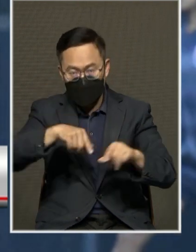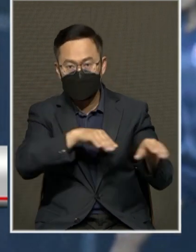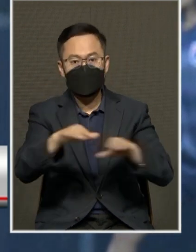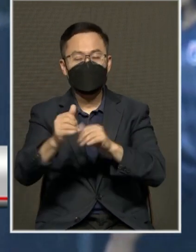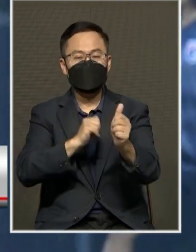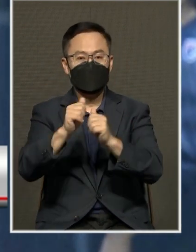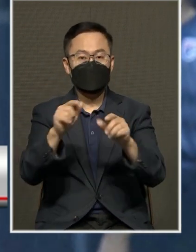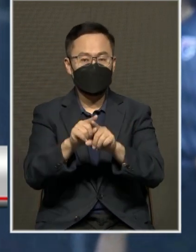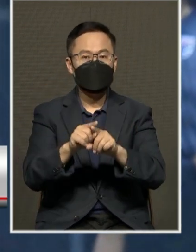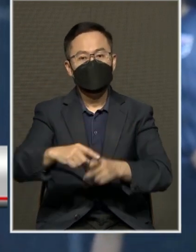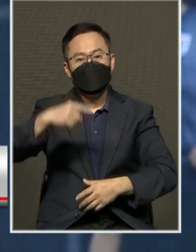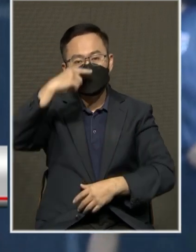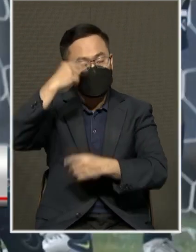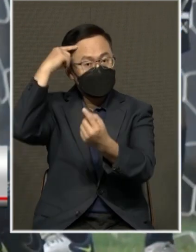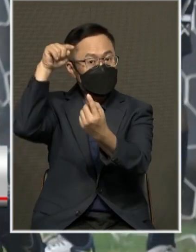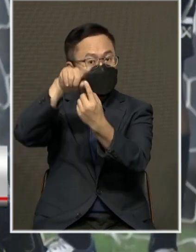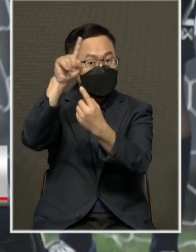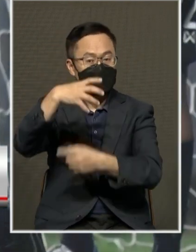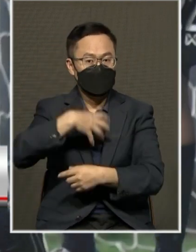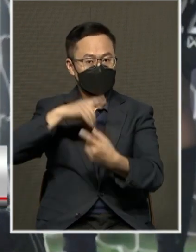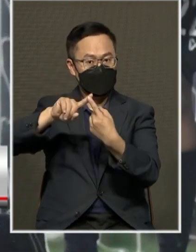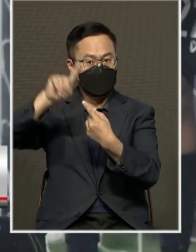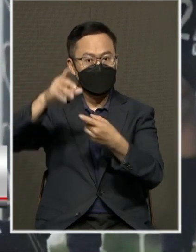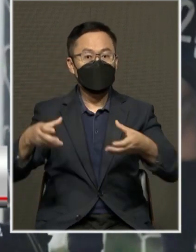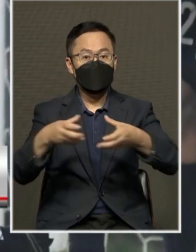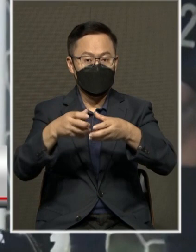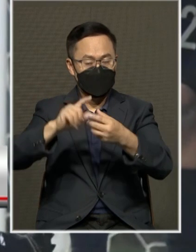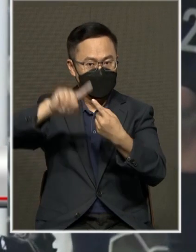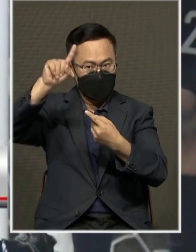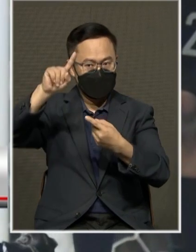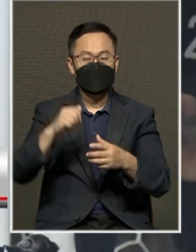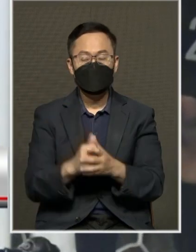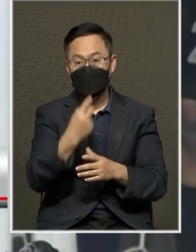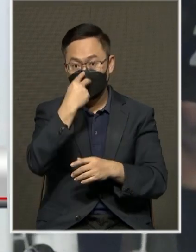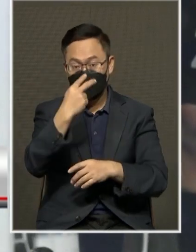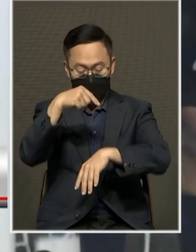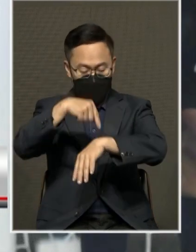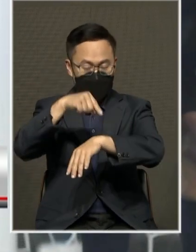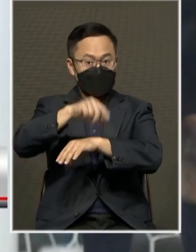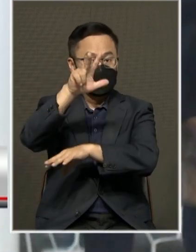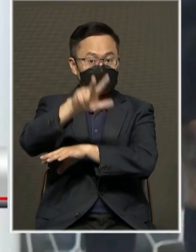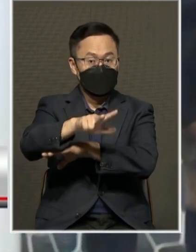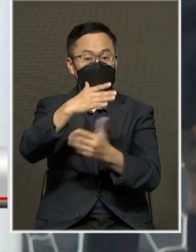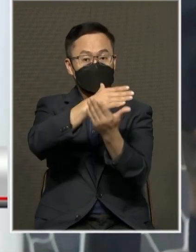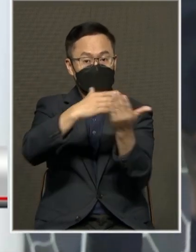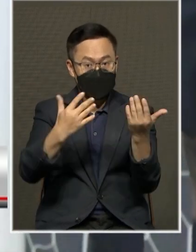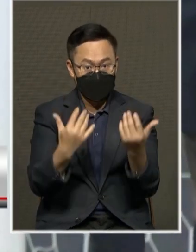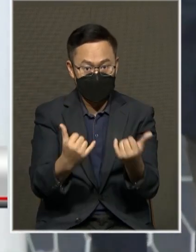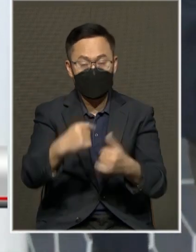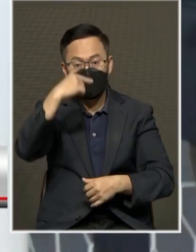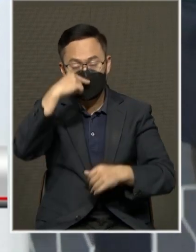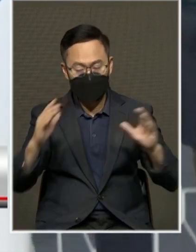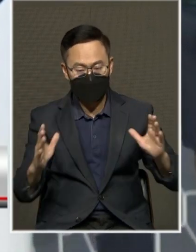าหมายก็คือการเป็นแชมป์กลุ่ม 15:30 นเดี๋ยวลุ้นกันนะครับว่าทีมชาติไทยเราจะสามารถที่จะเอาชนะเวียดนามได้หรือเป